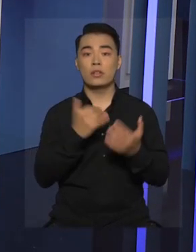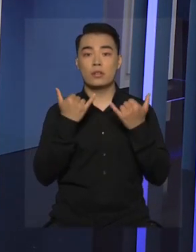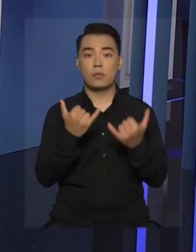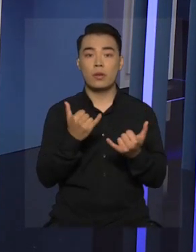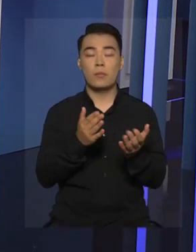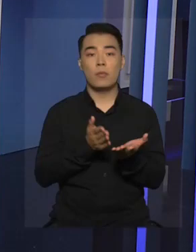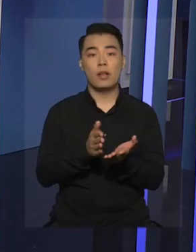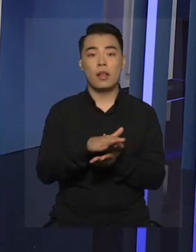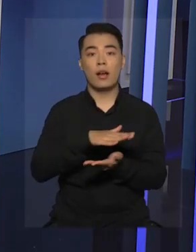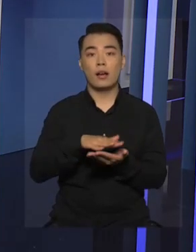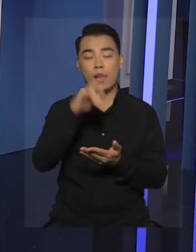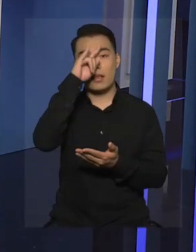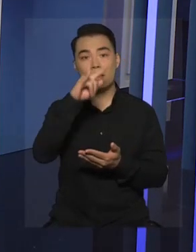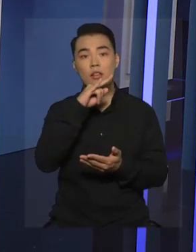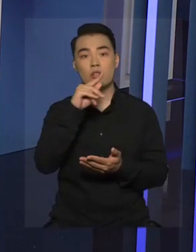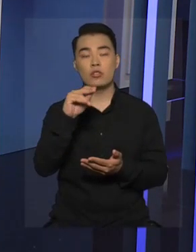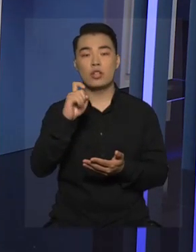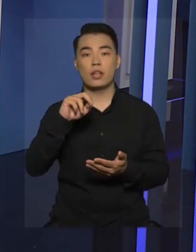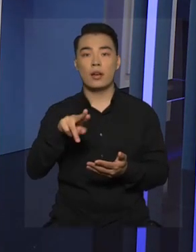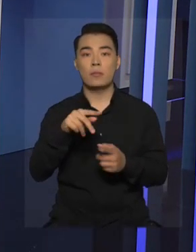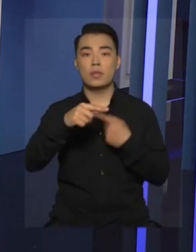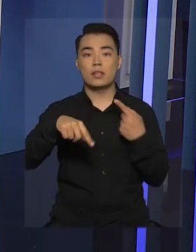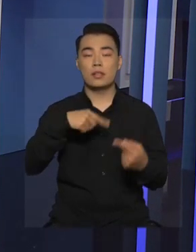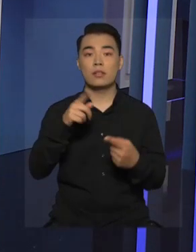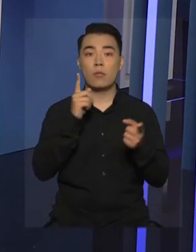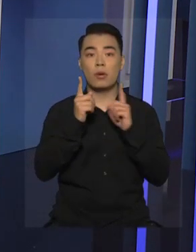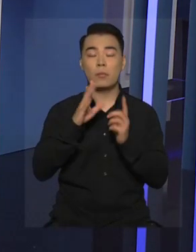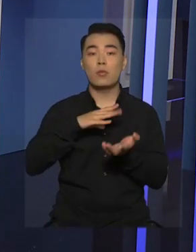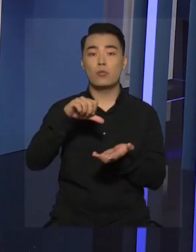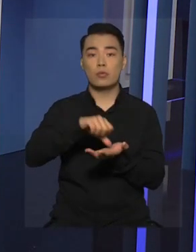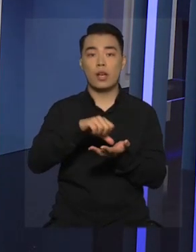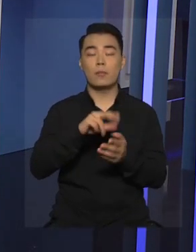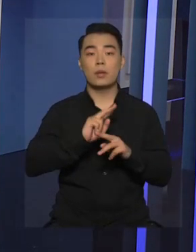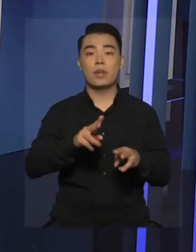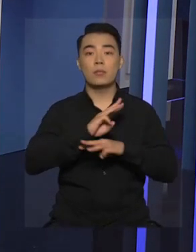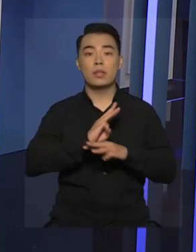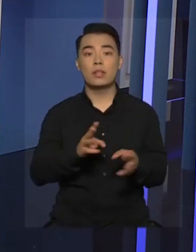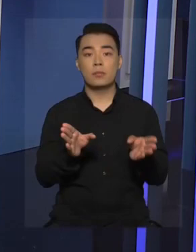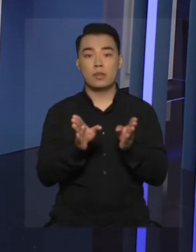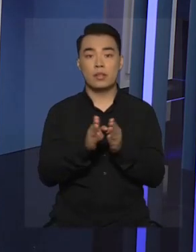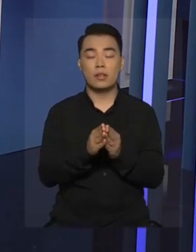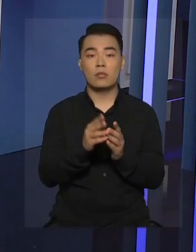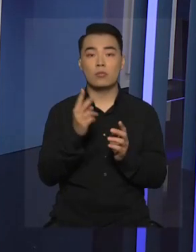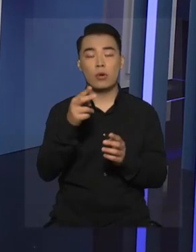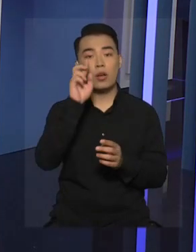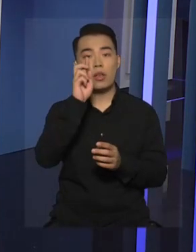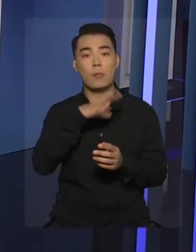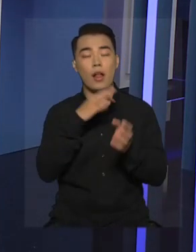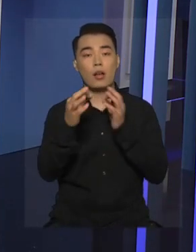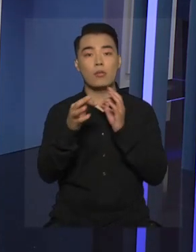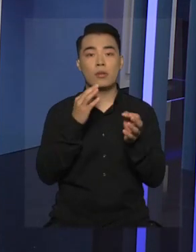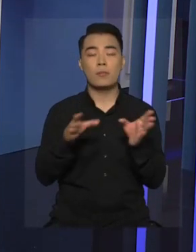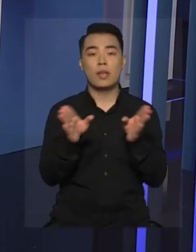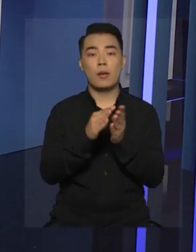полях казахстанско-чешского бизнес-форума, его участники во главе с премьер-министрами двух стран обсудили